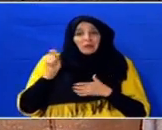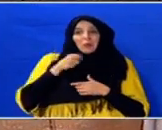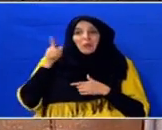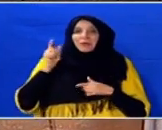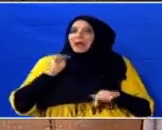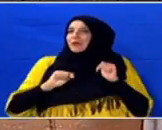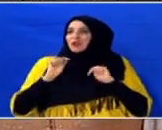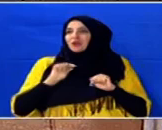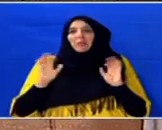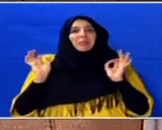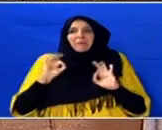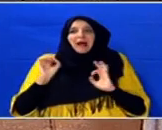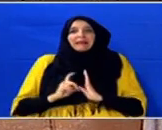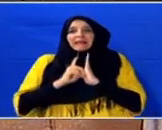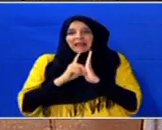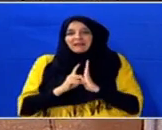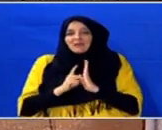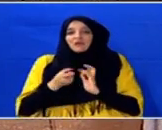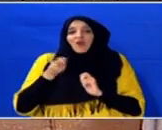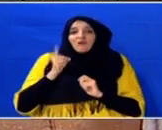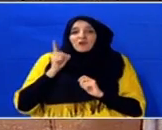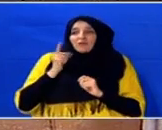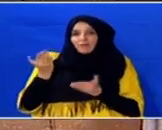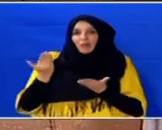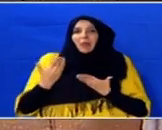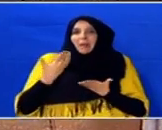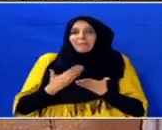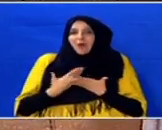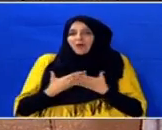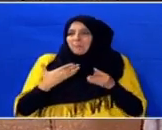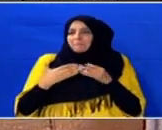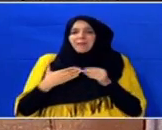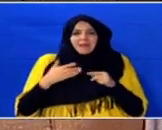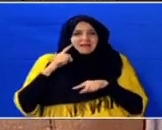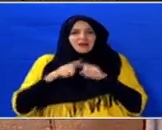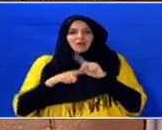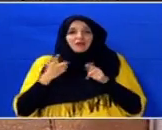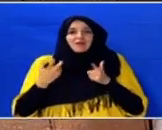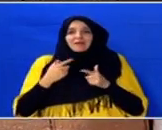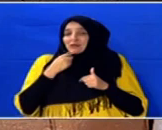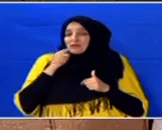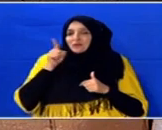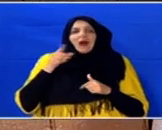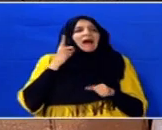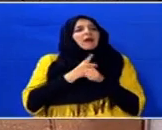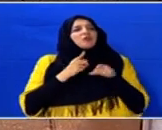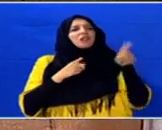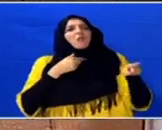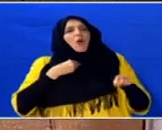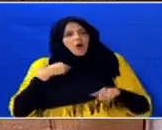براءة هذا الإنسان، أن هذا الإنسان أن ذمته بريئة من كل